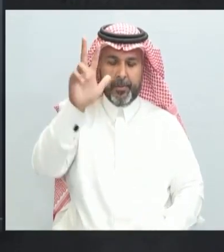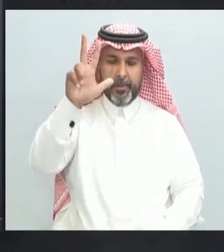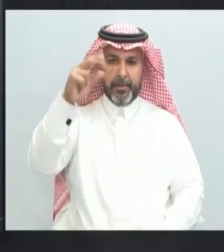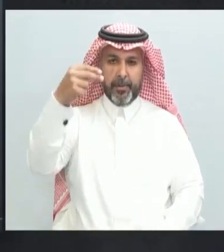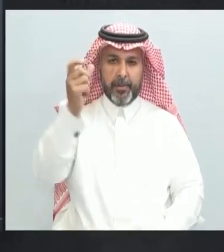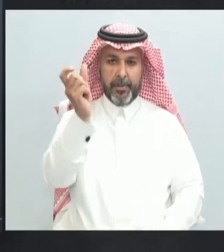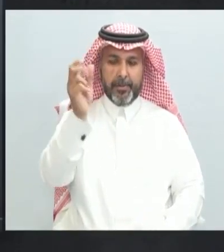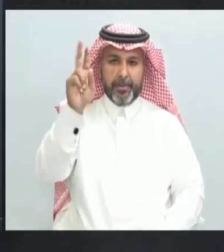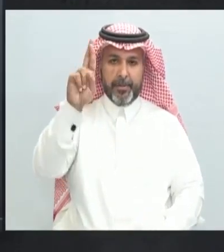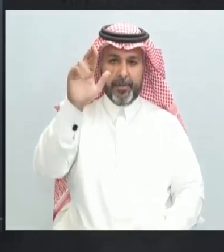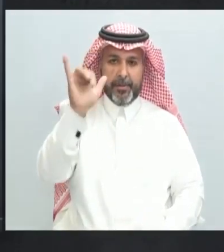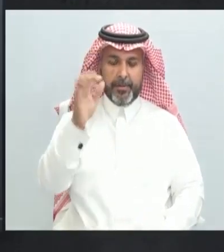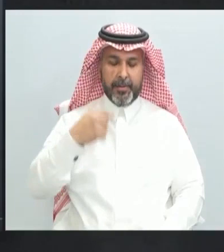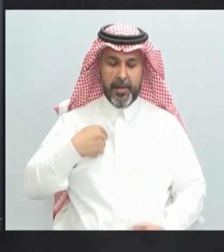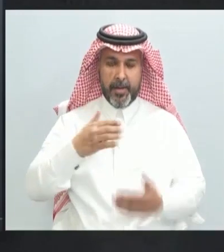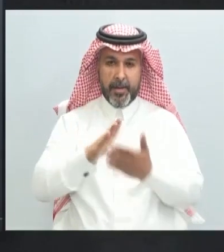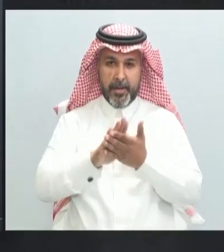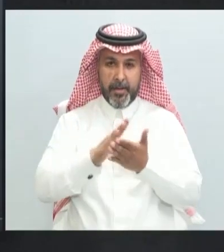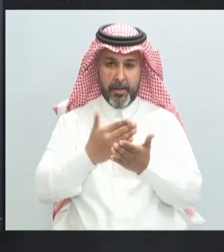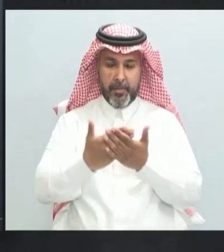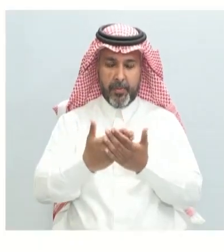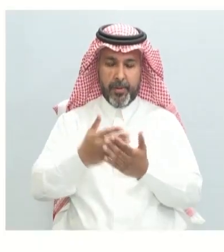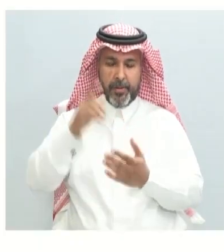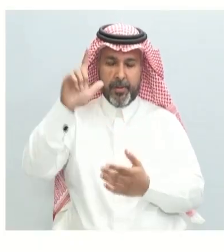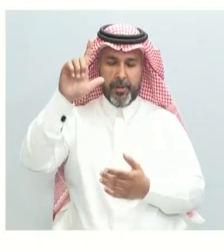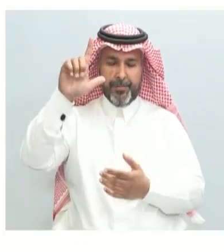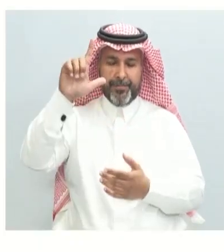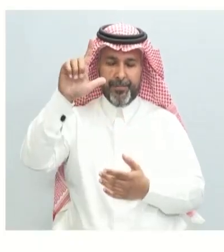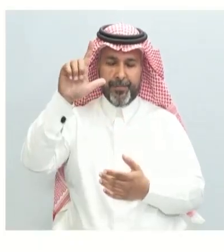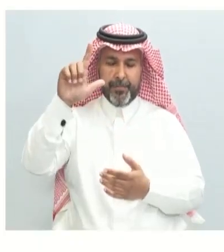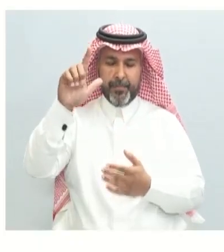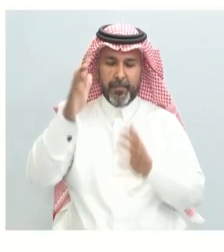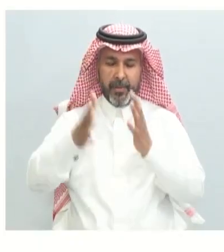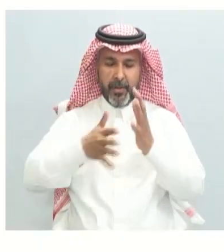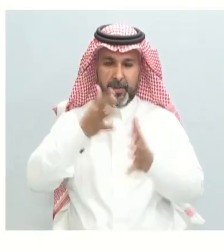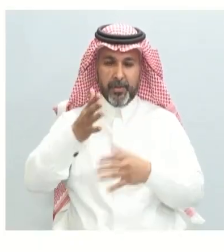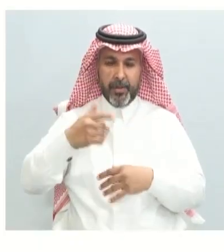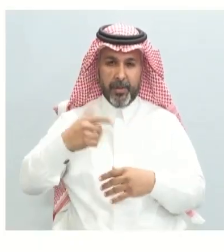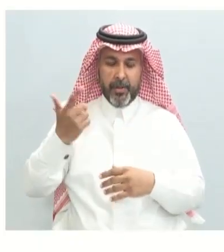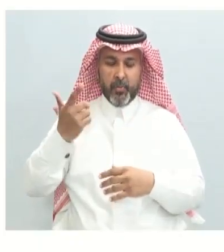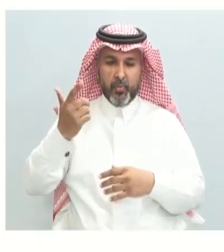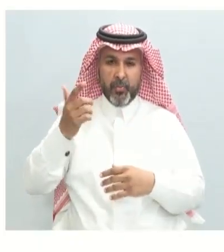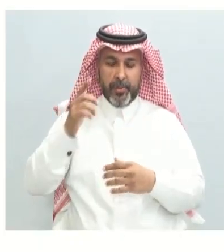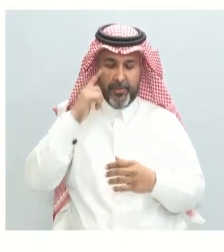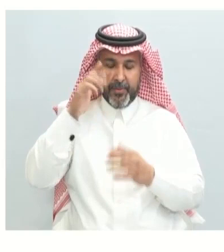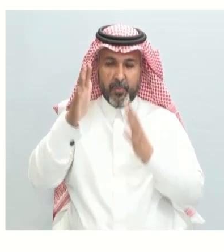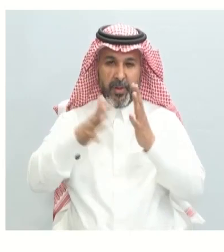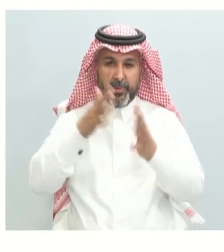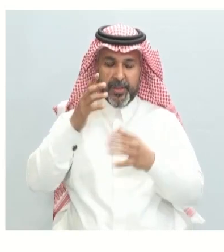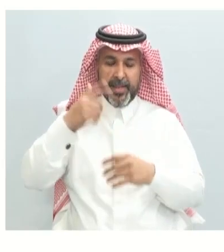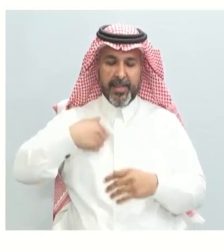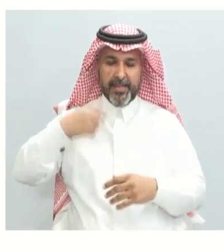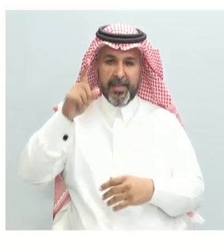الاشاره الاستاذ بدر الحمود اليوم حنتكلم في كتاب الدراسات الاجتماعيه للصف الثالث متوسط